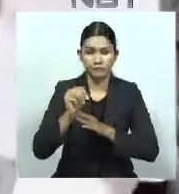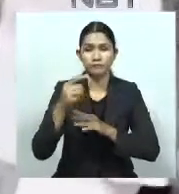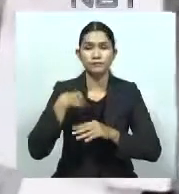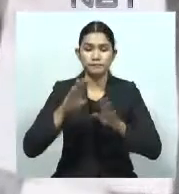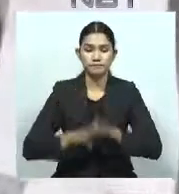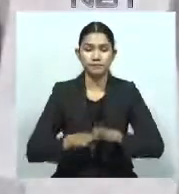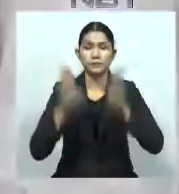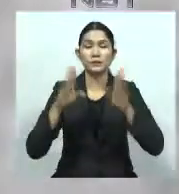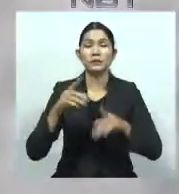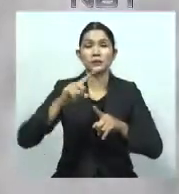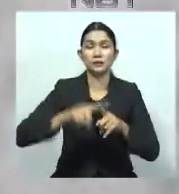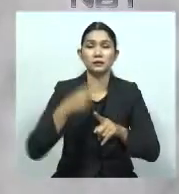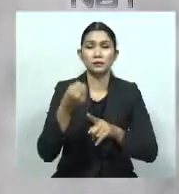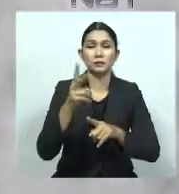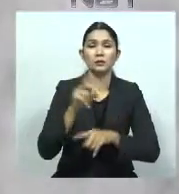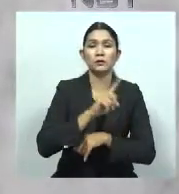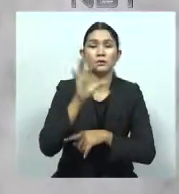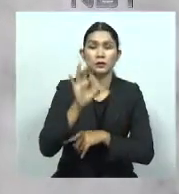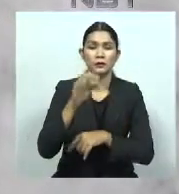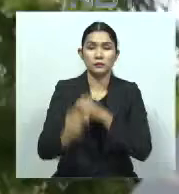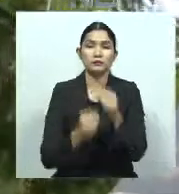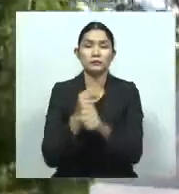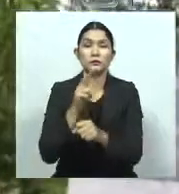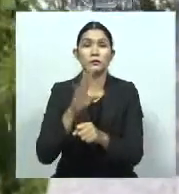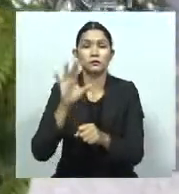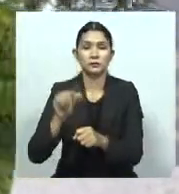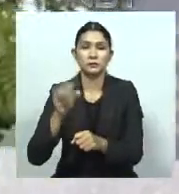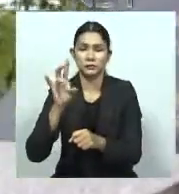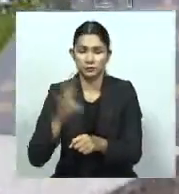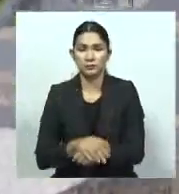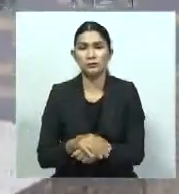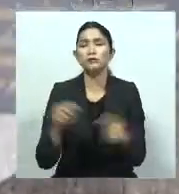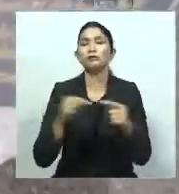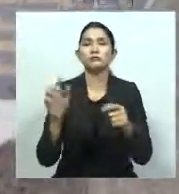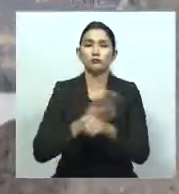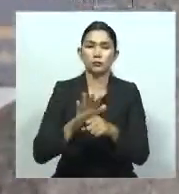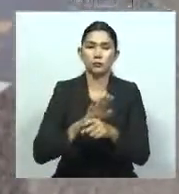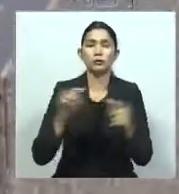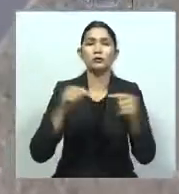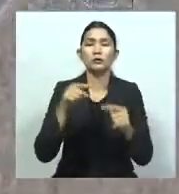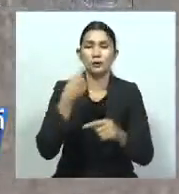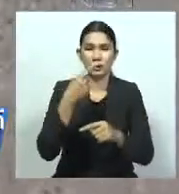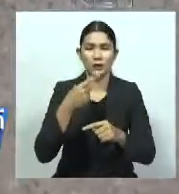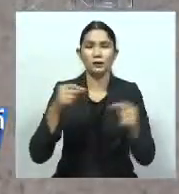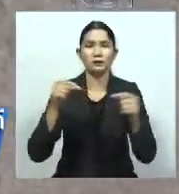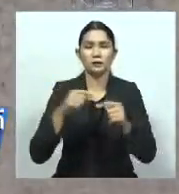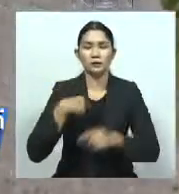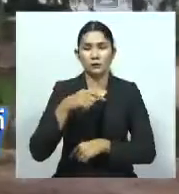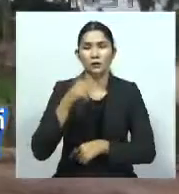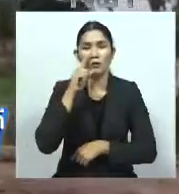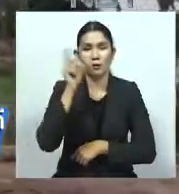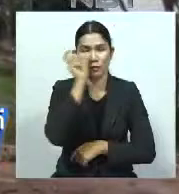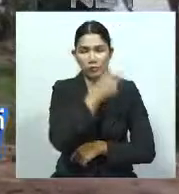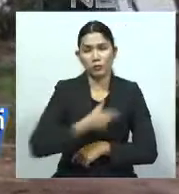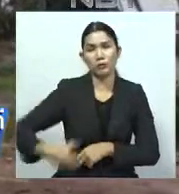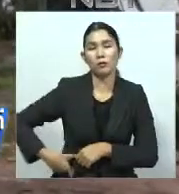เมื่อวันที่9ธันวาคม2527และนับเป็นพระมหากรุณาธิคุณที่พระบาทสมเด็จพระวชิรเกล้าเจ้าอยู่หัวเ